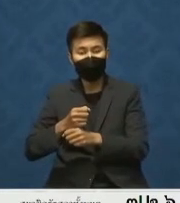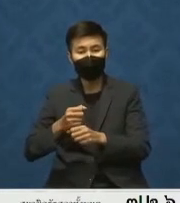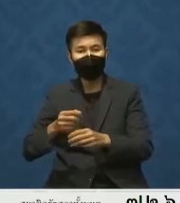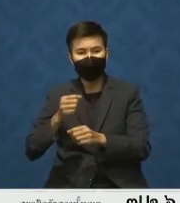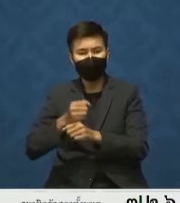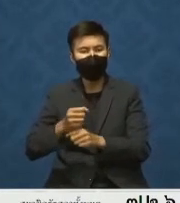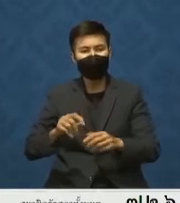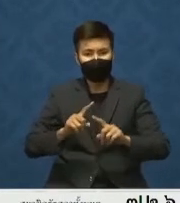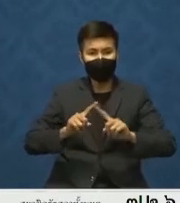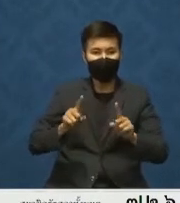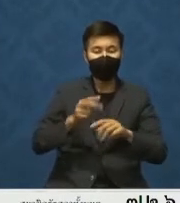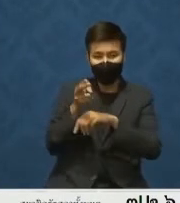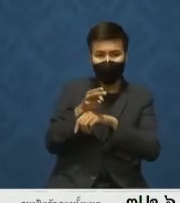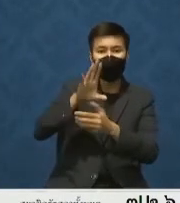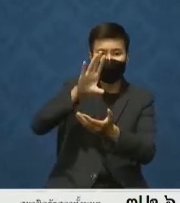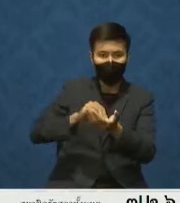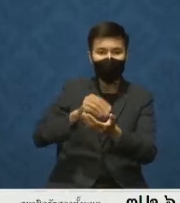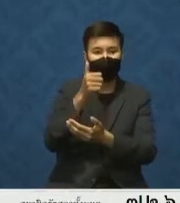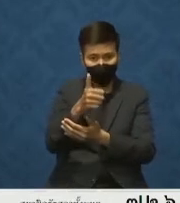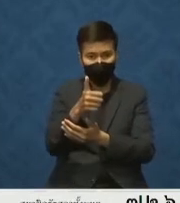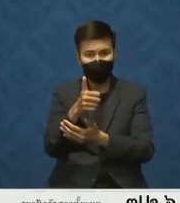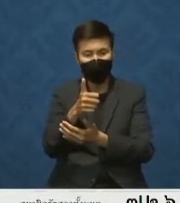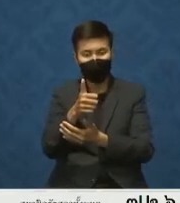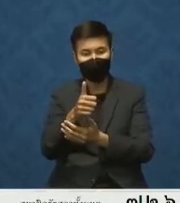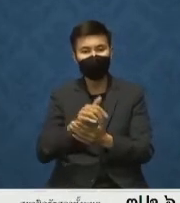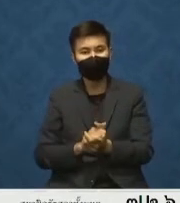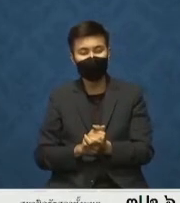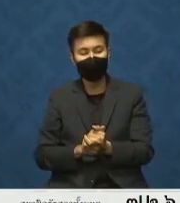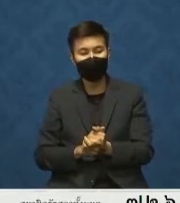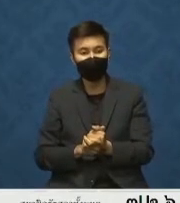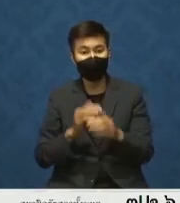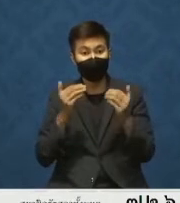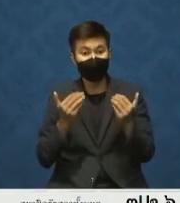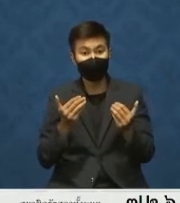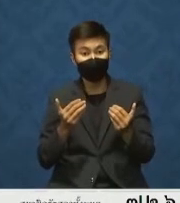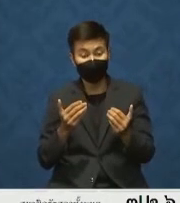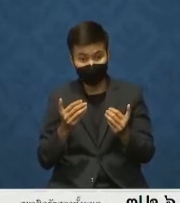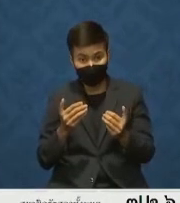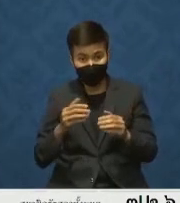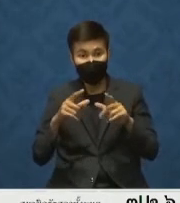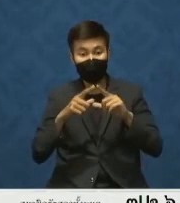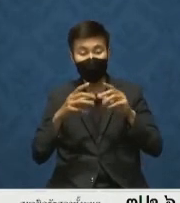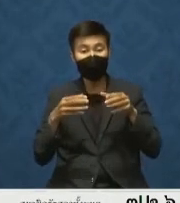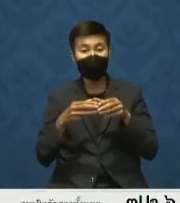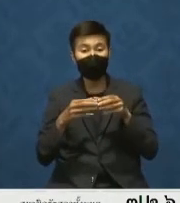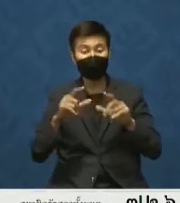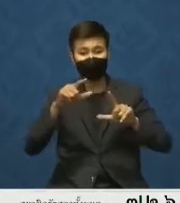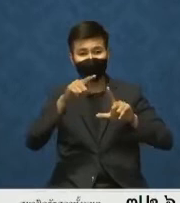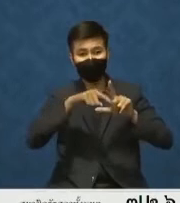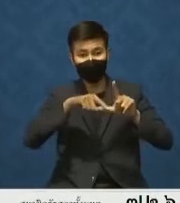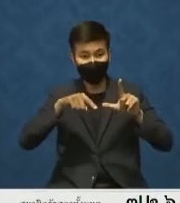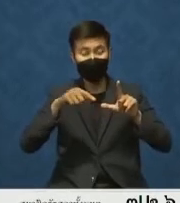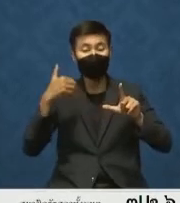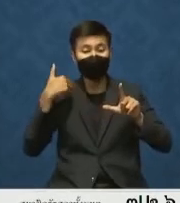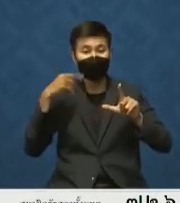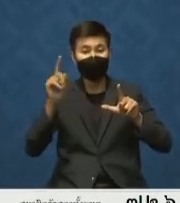ดเนิการเลอกตั้งผมเรีนลฐษภาแบบนี้นะครับว่าตอนที่พลกเกาใกลายของเราได้มีรางประกบนะครัเราเข